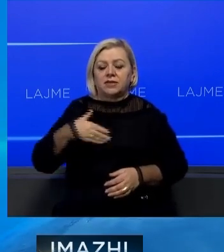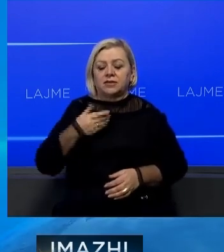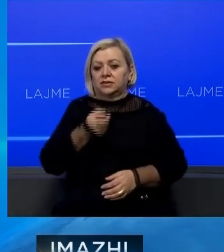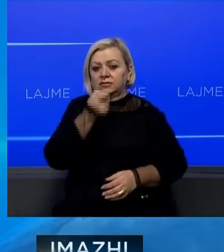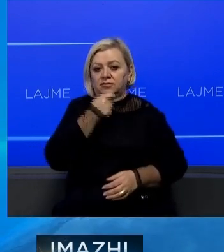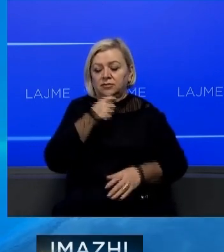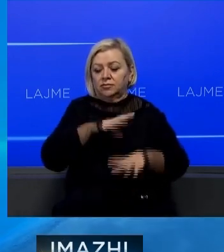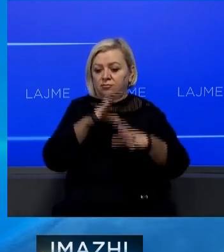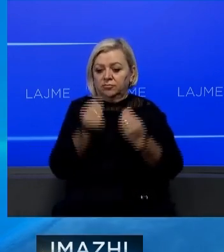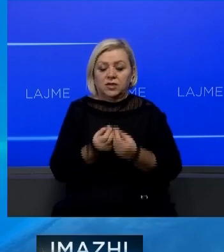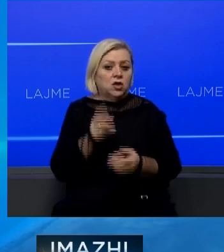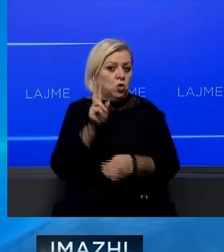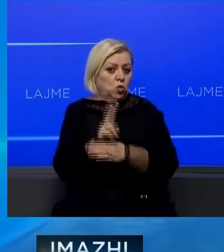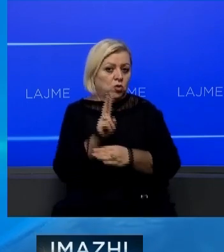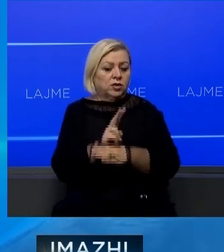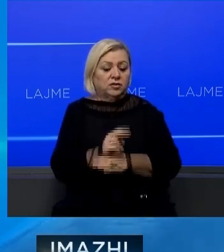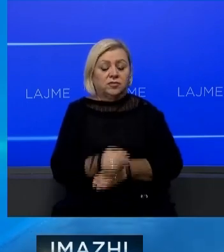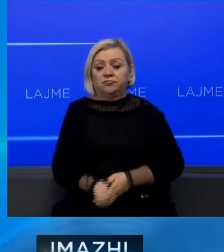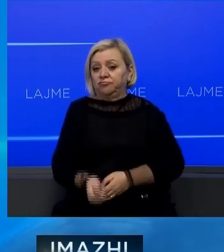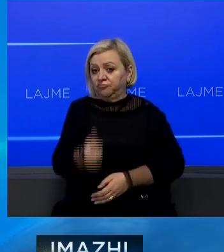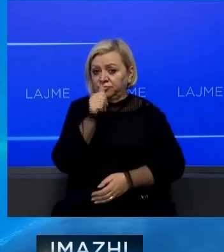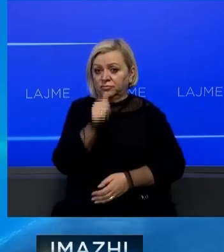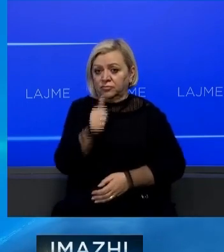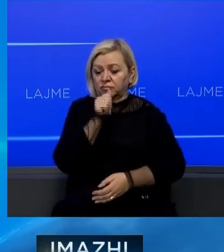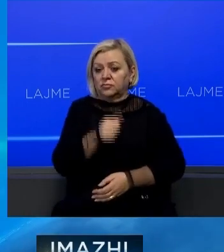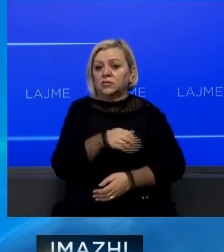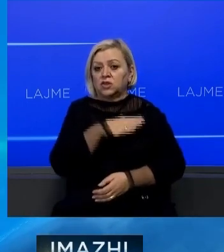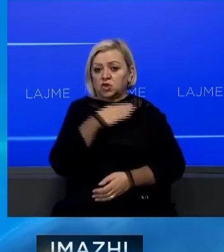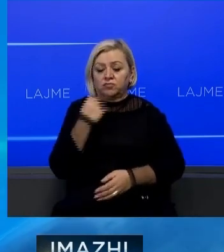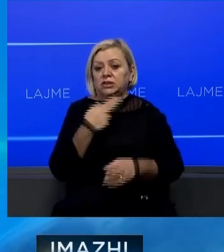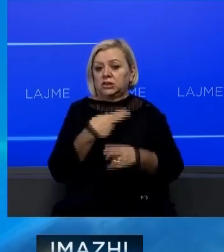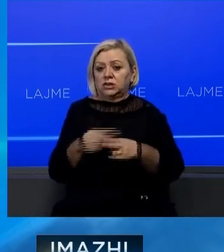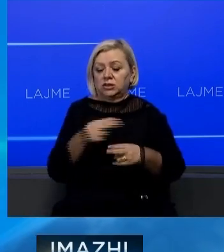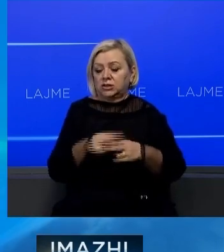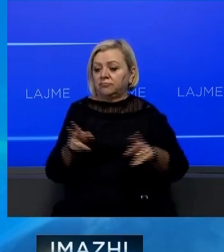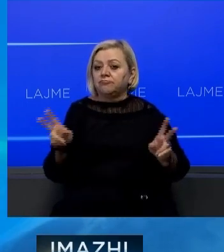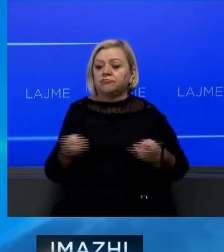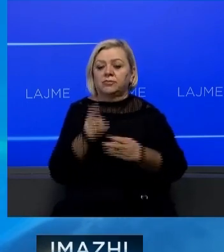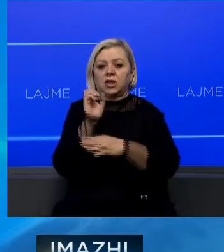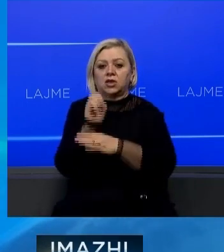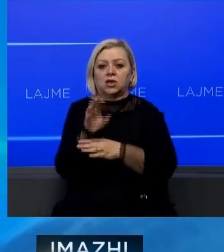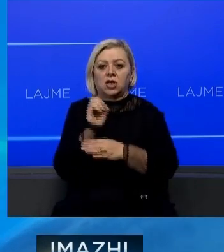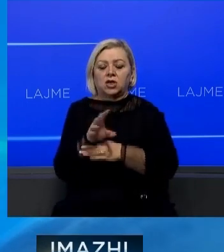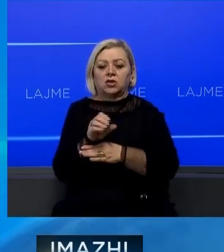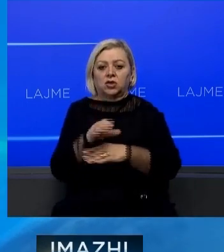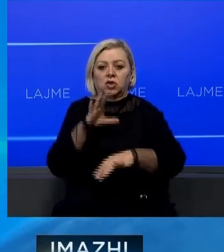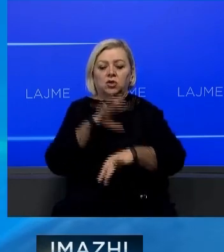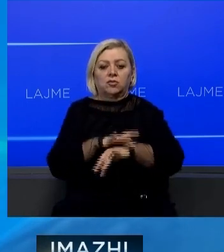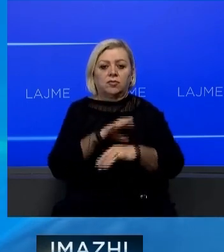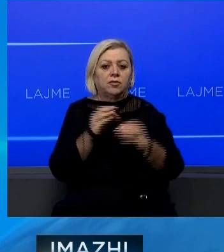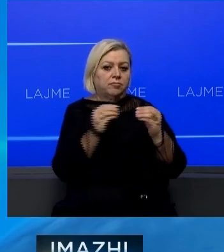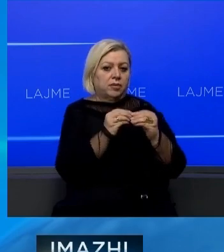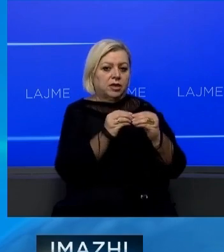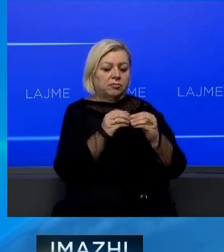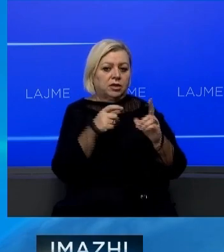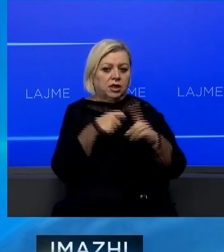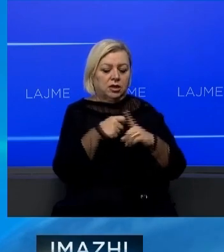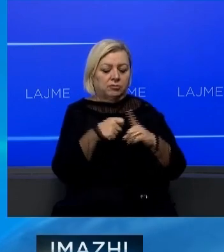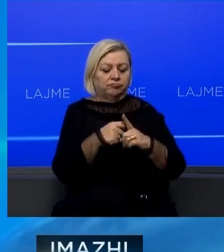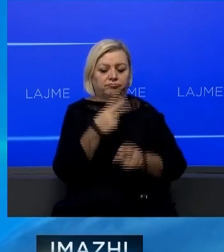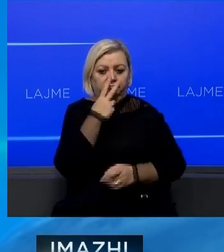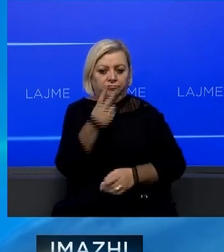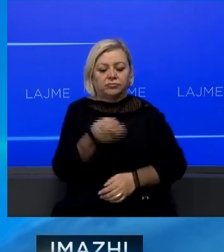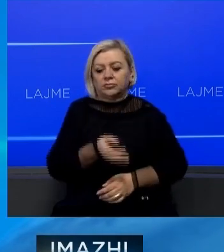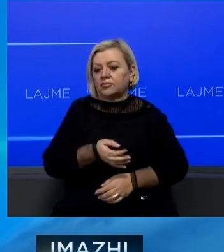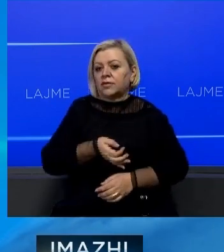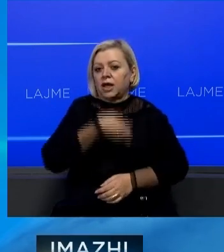përdorimi i sa më i madh i lëngjeve bën që kjo virus të kalohet sa më lehtë, këshillon infektologu Bajram Karanajsi. Ndjekim